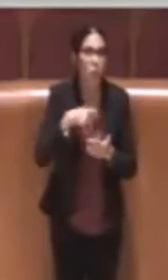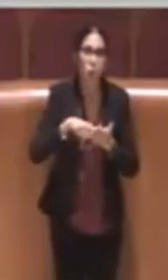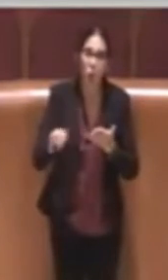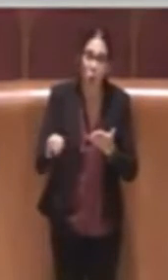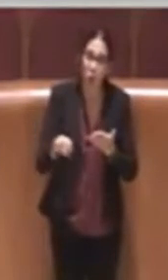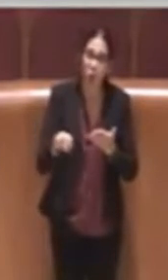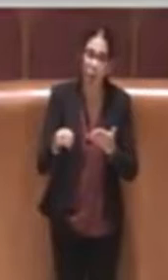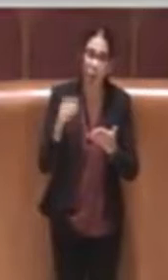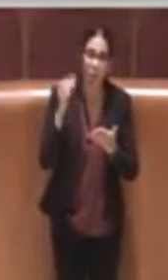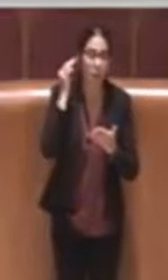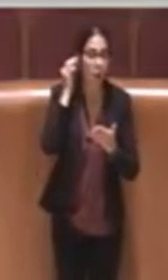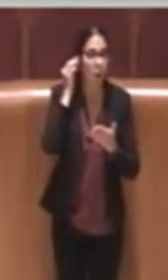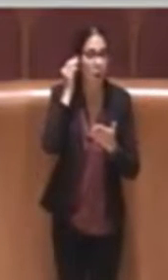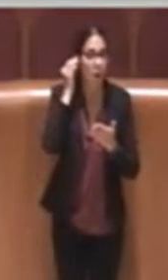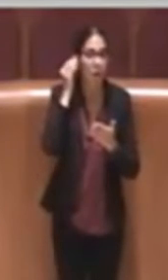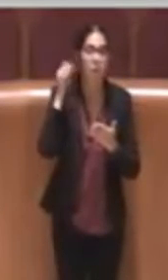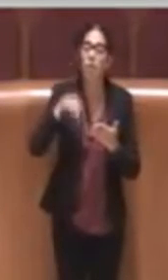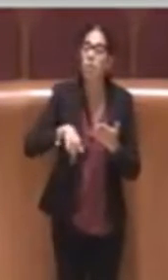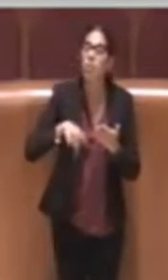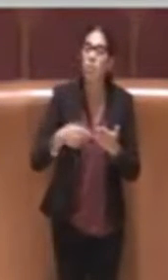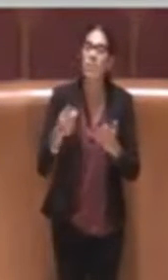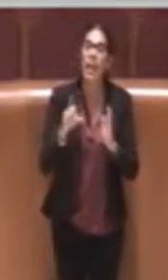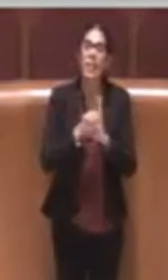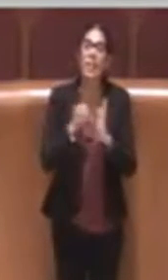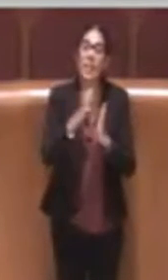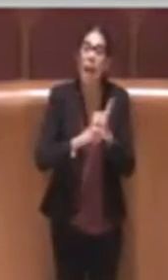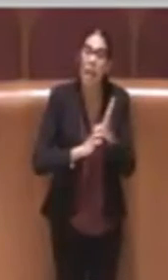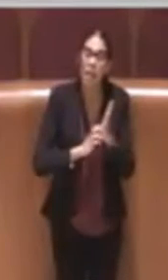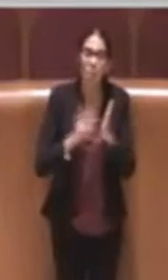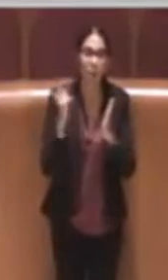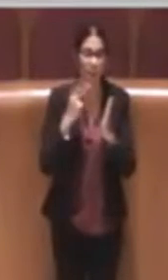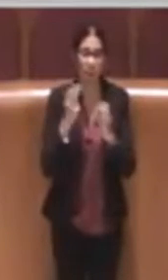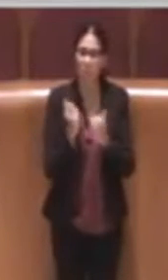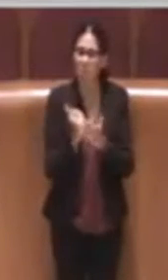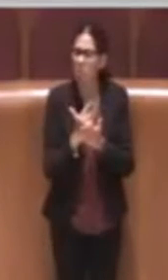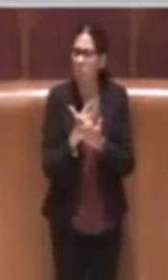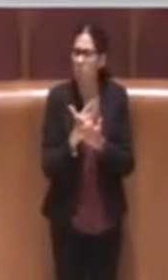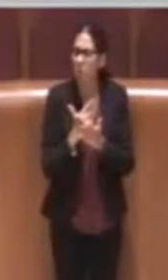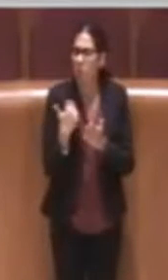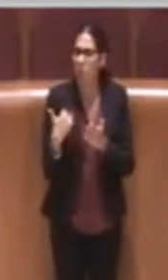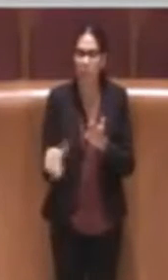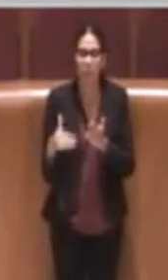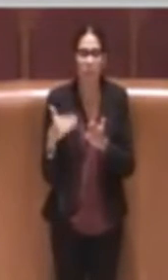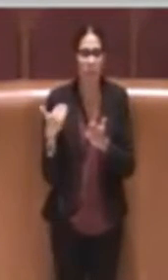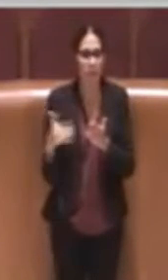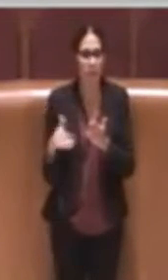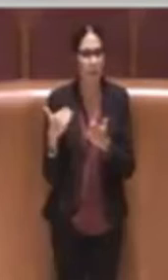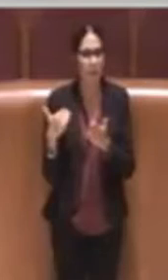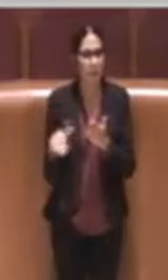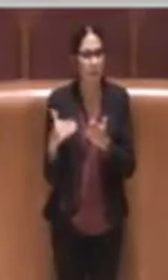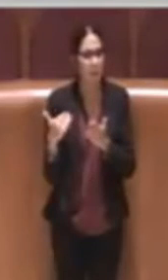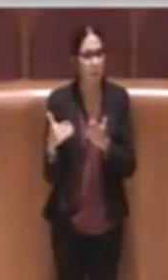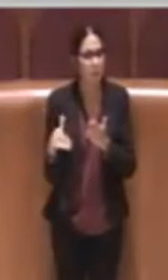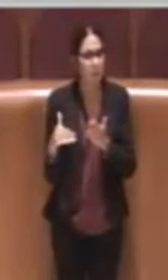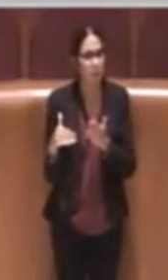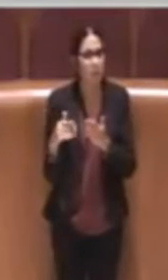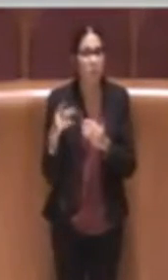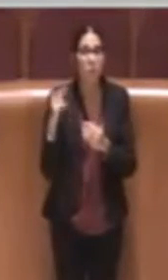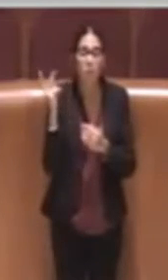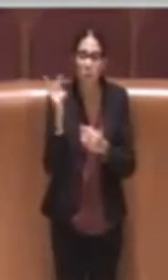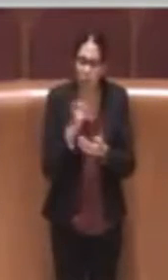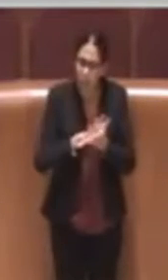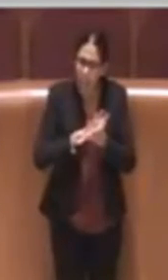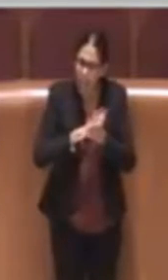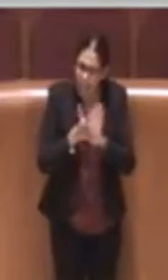che questa delibera, seppur importantissima, seppur un atto che come gli